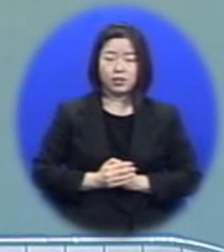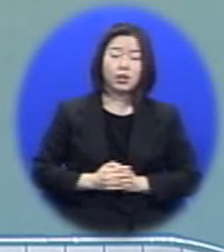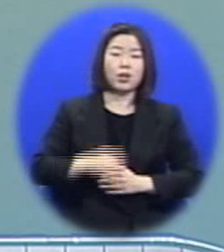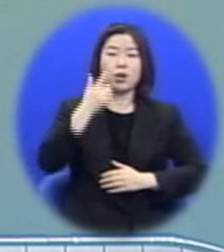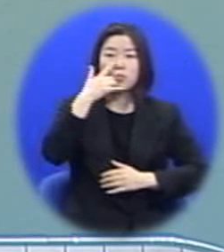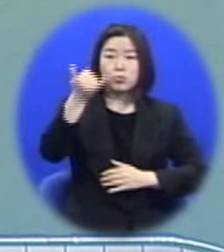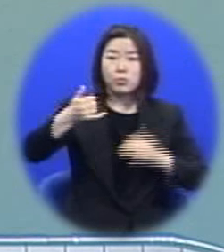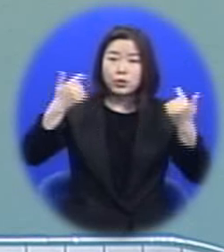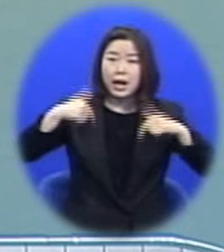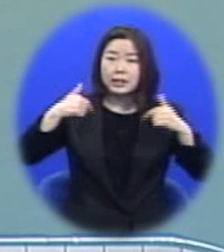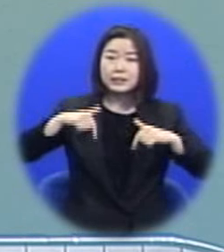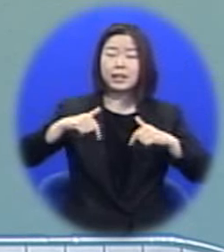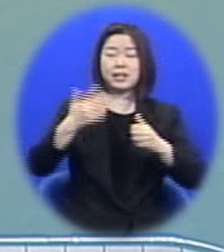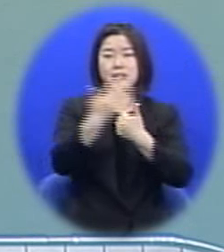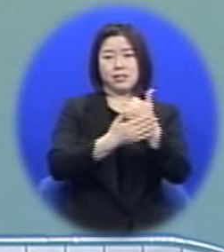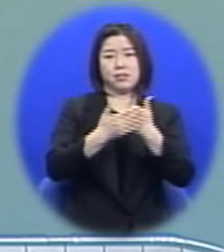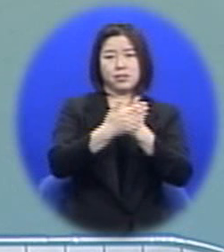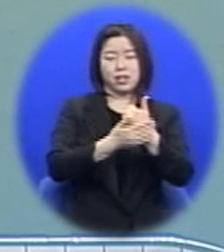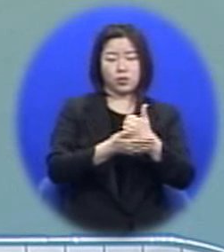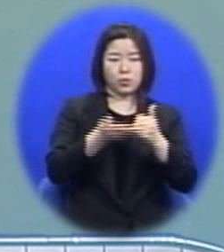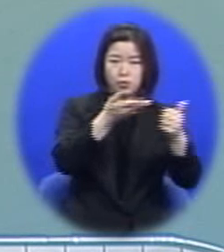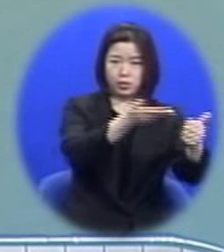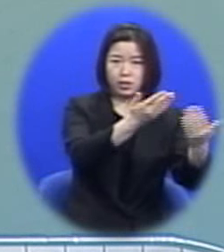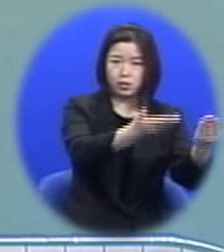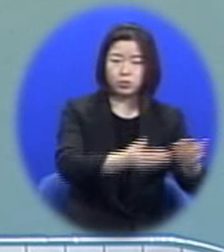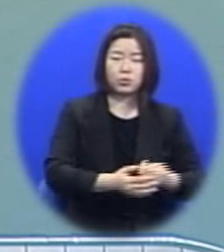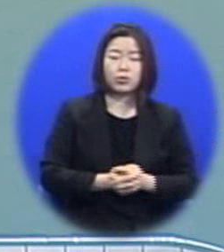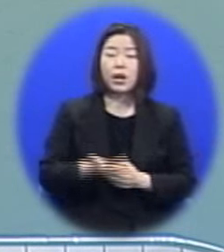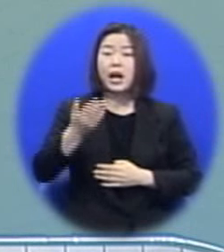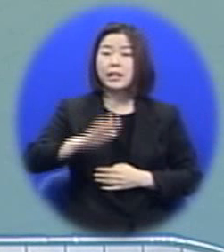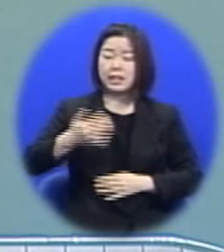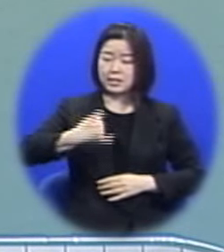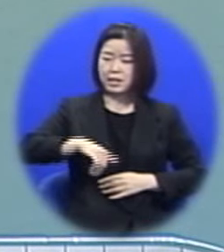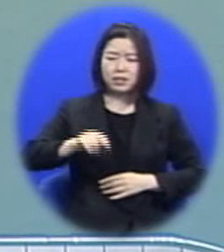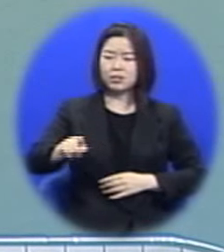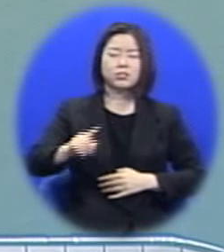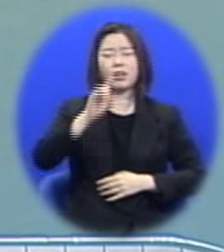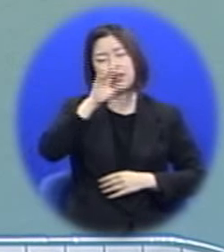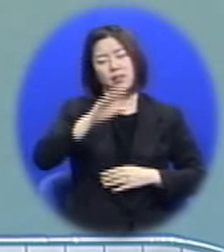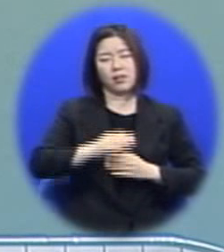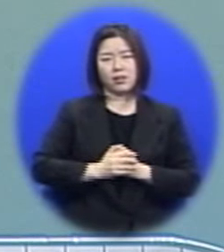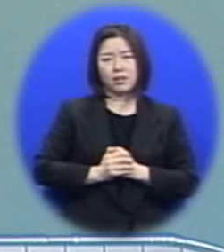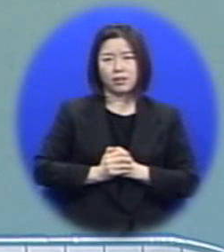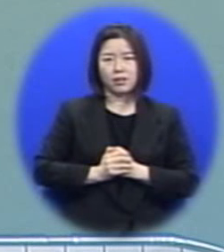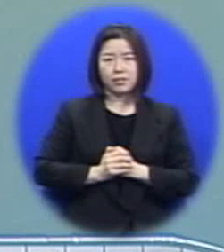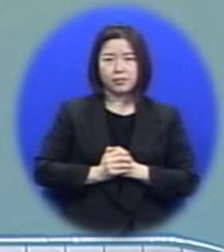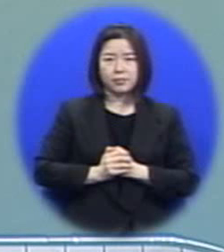부모는 언제나 은혜로 대합니다. 근데 자녀는 그게 안 되는 거예요.